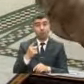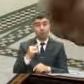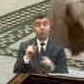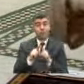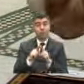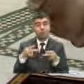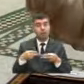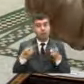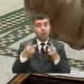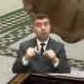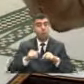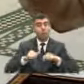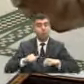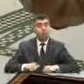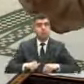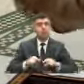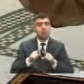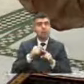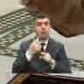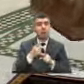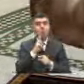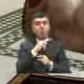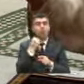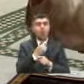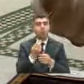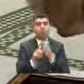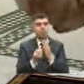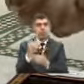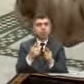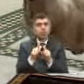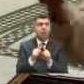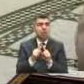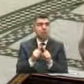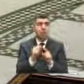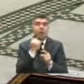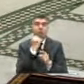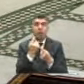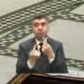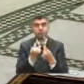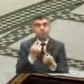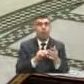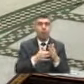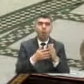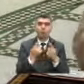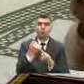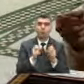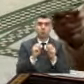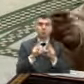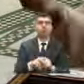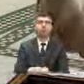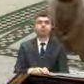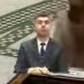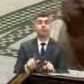مفتوحة، لا مع الوزير المكتب الوطني، الحكومة أقرت نظام ديال الشكايات باش يمكننا نتوصلوا بجميع المشاكل ديال المواطنين. المسألة